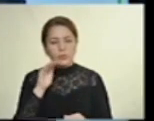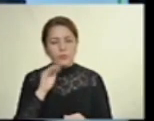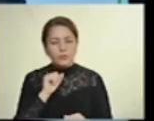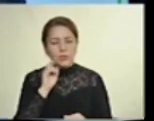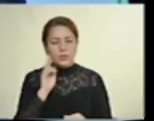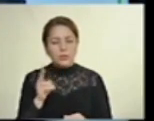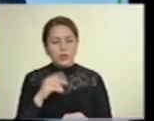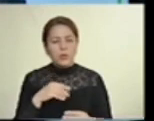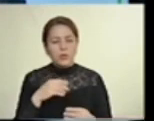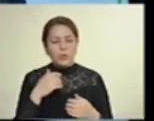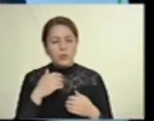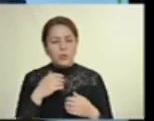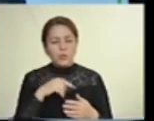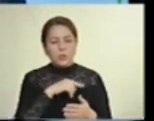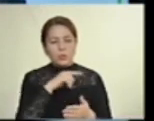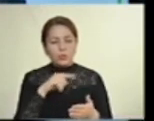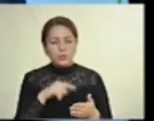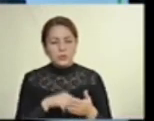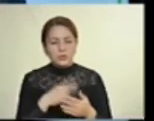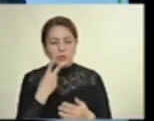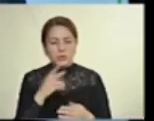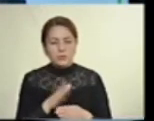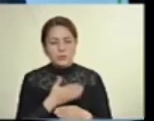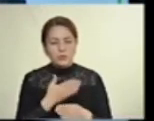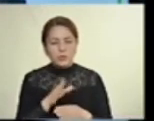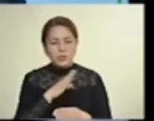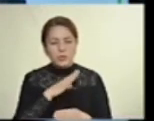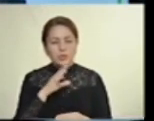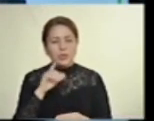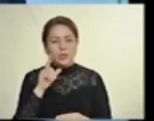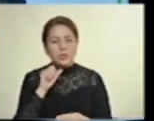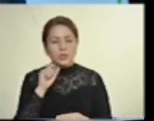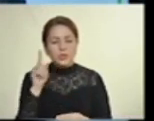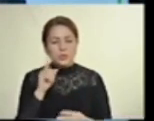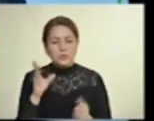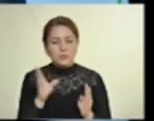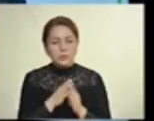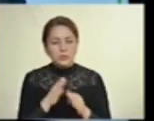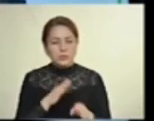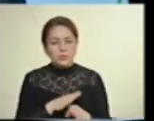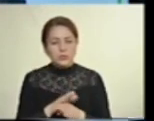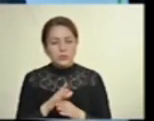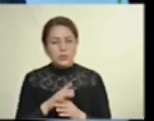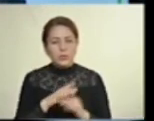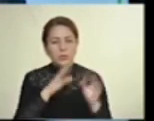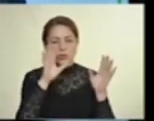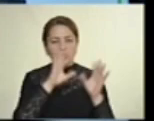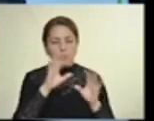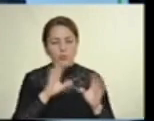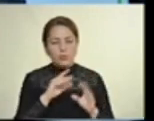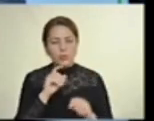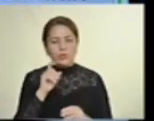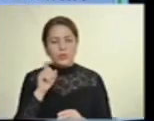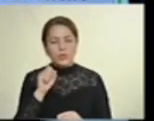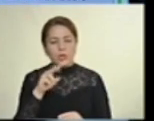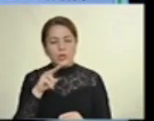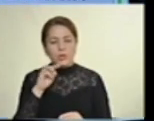tortilib ikkiga bo'lingan. Gaz bilan to'lgan kulrang xaltachadan iborat.